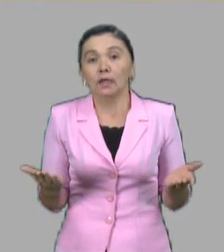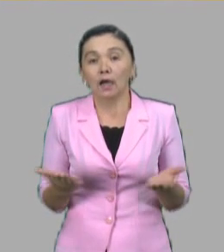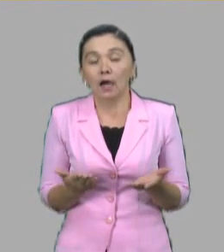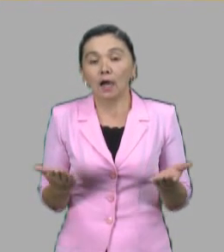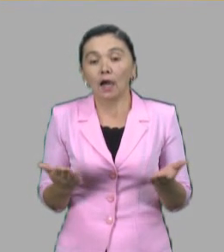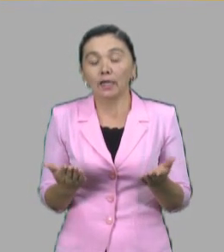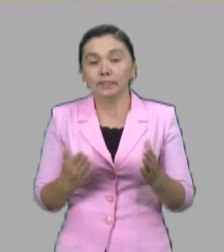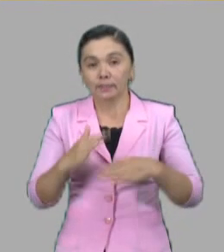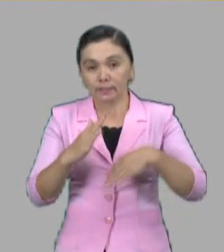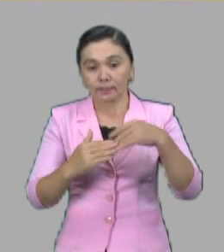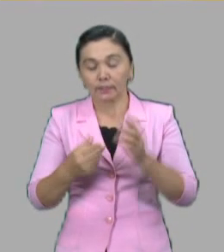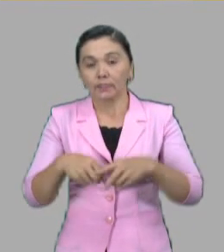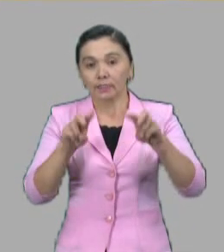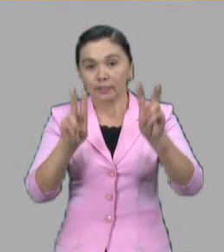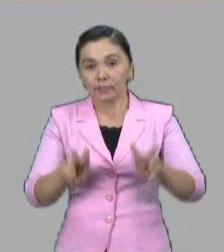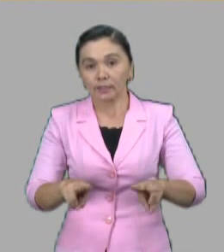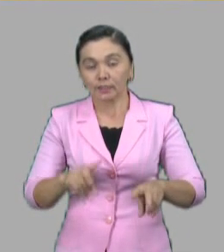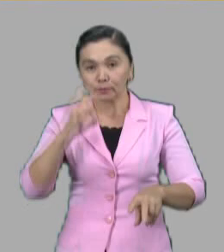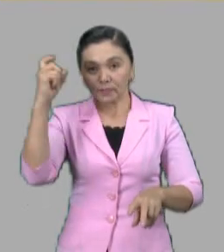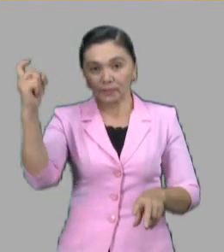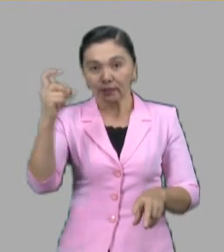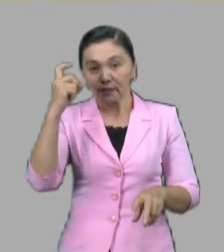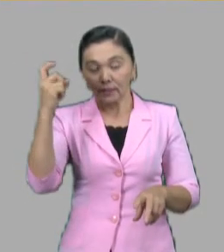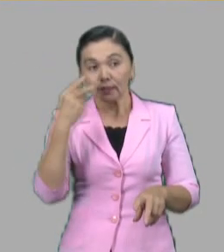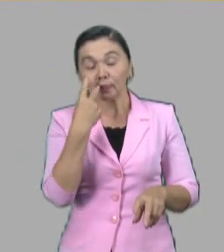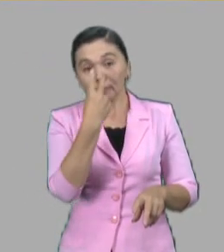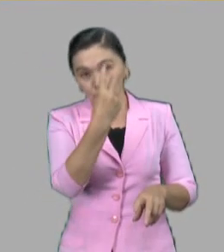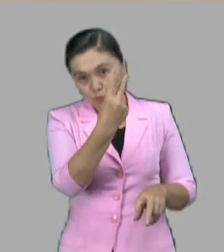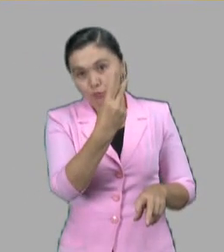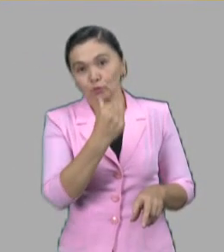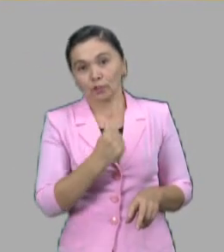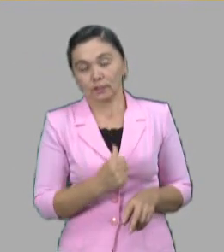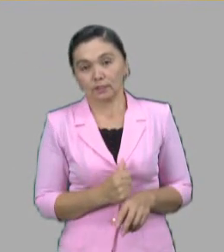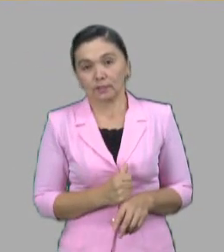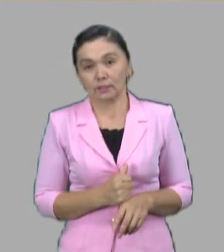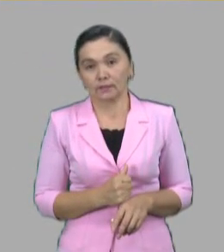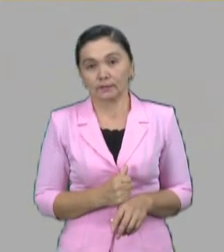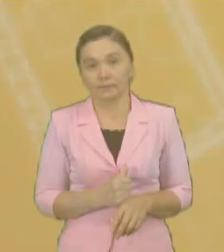Кайсы кесиптин ээлерин көрүп турасыңар?